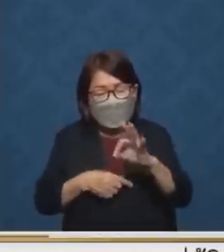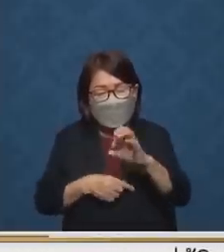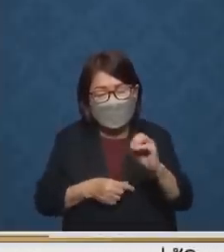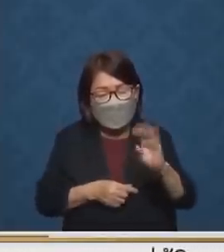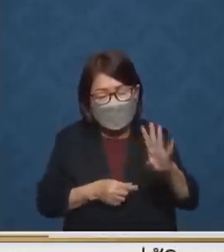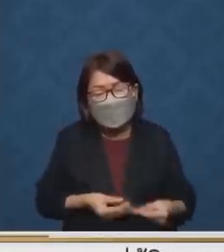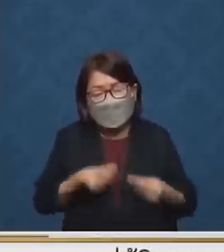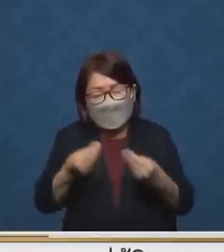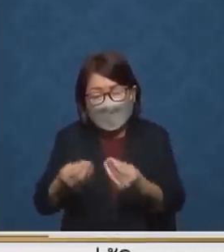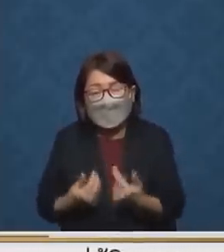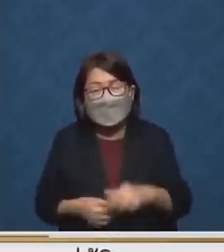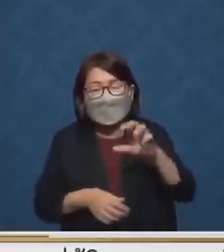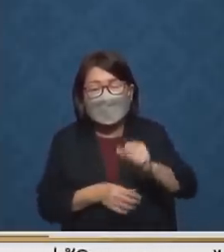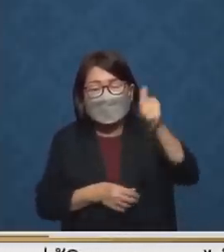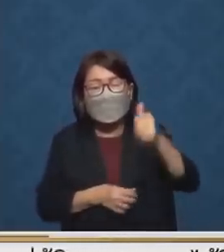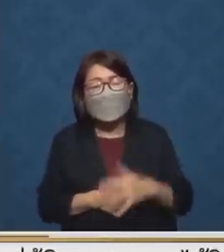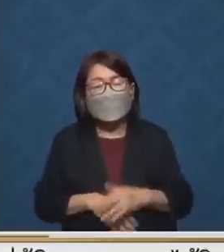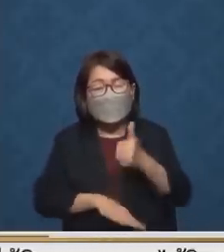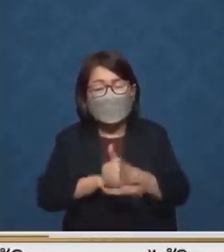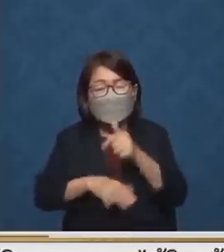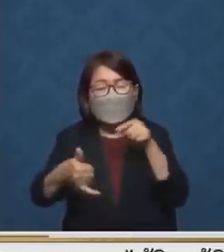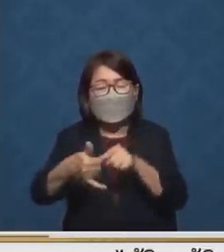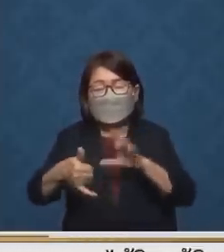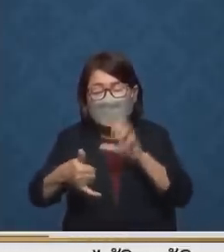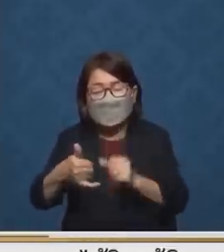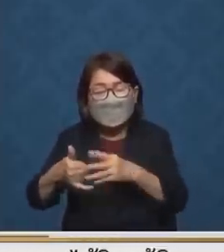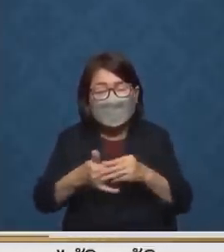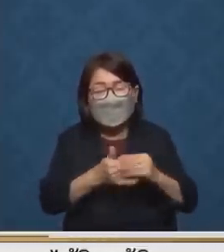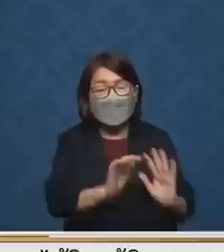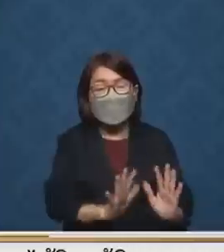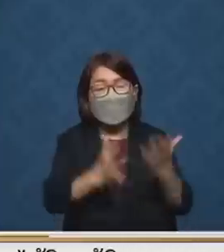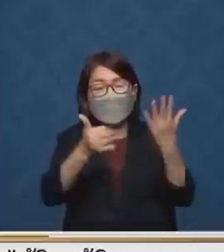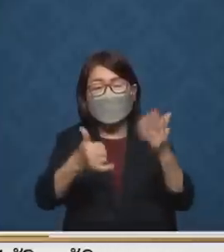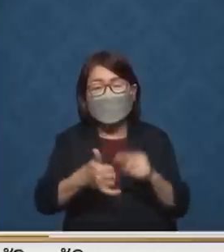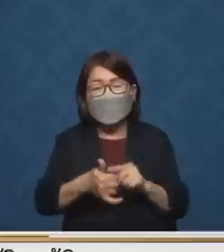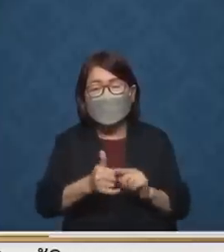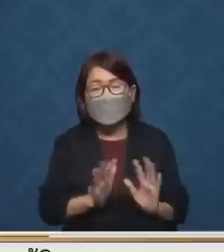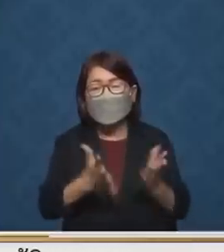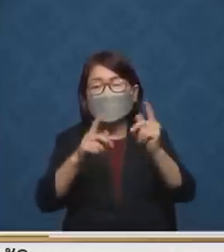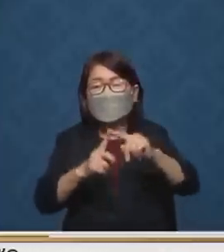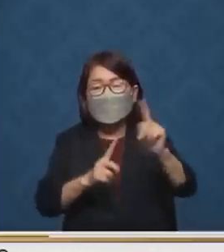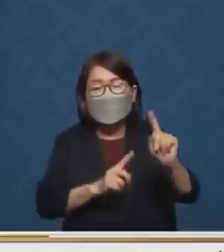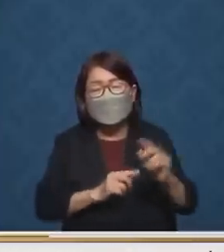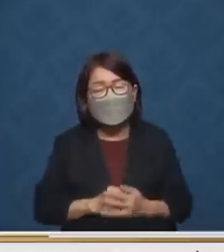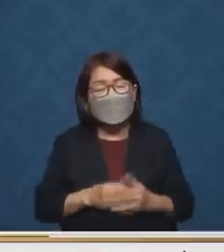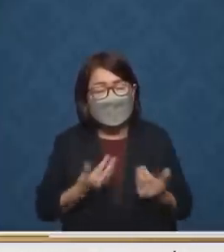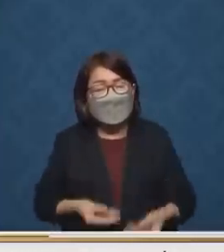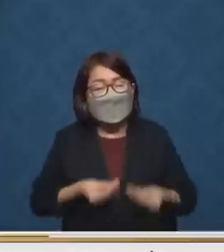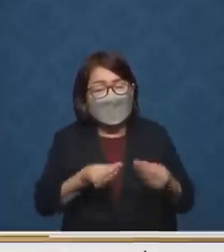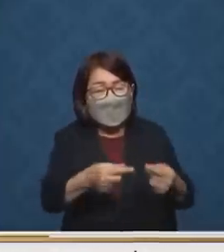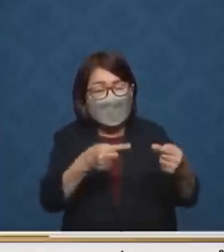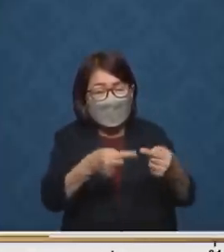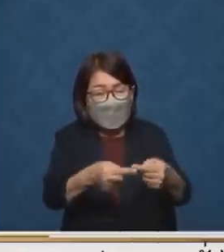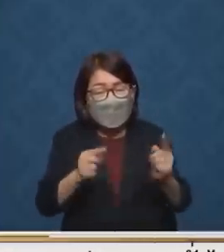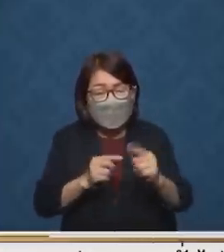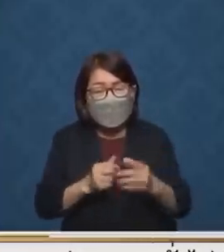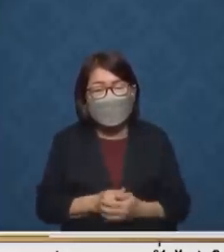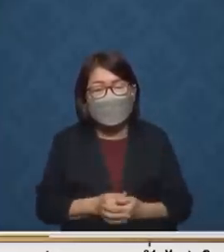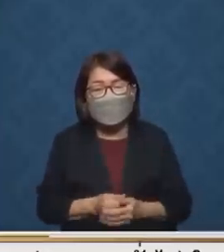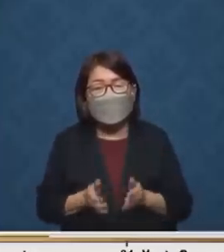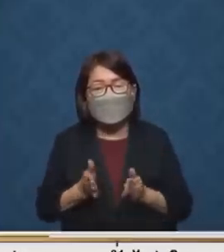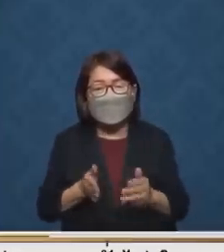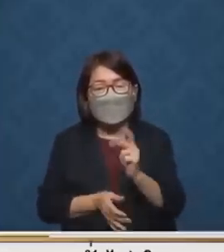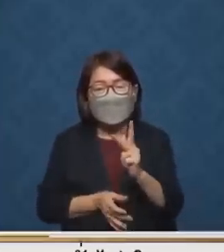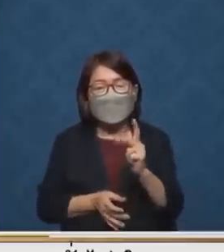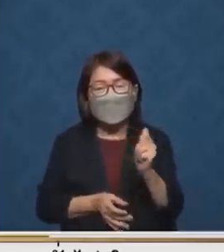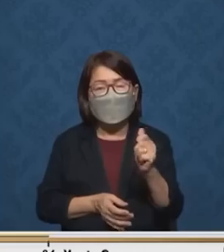าแห่งนี้ผู้นำในประสิยเจียวก็ถูกจับหายตัวไปต่อมากำลังส่งต่อภารกิจให้หนวยงานที่เรีกว่าก